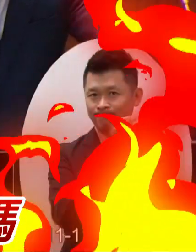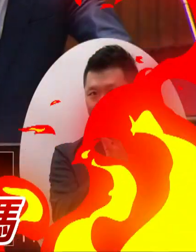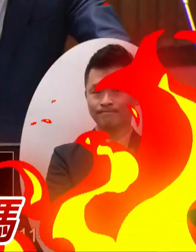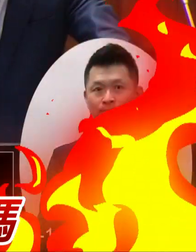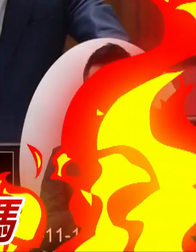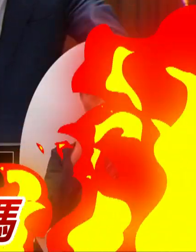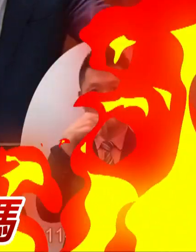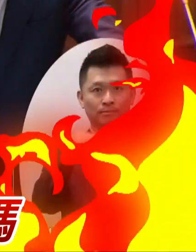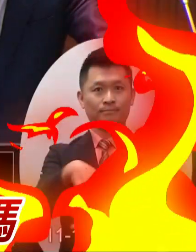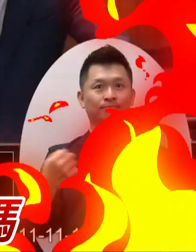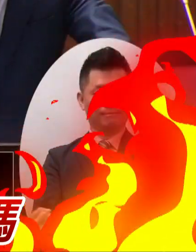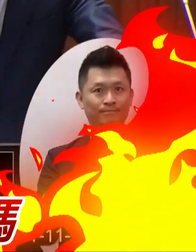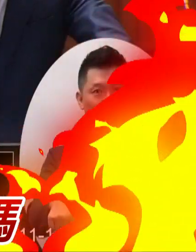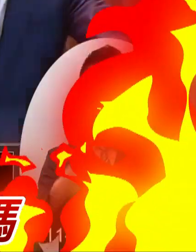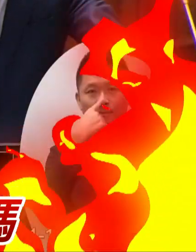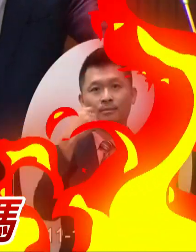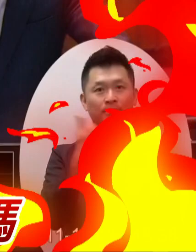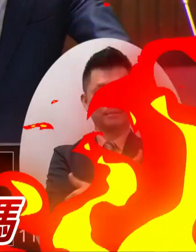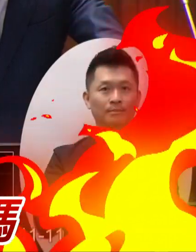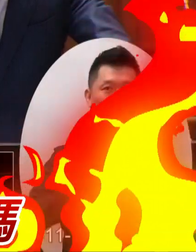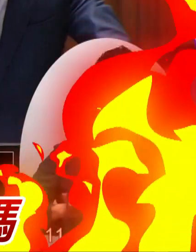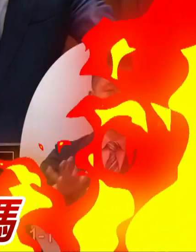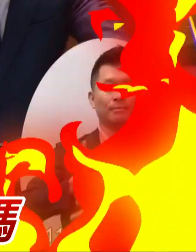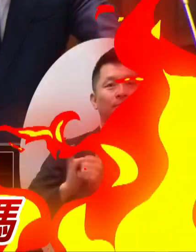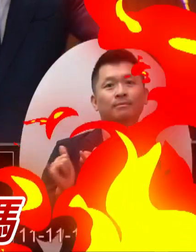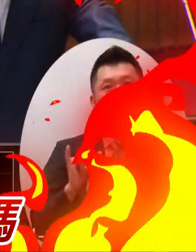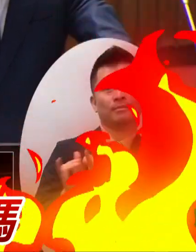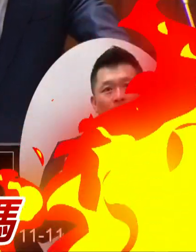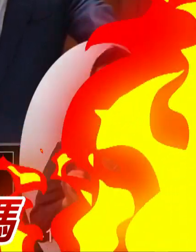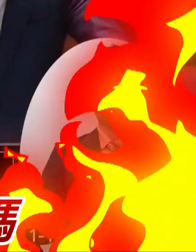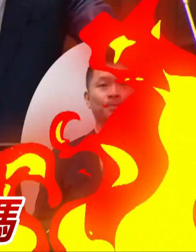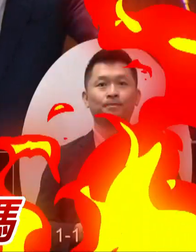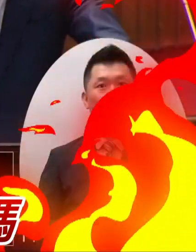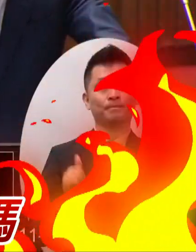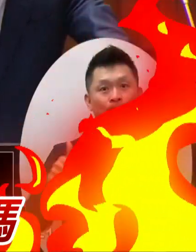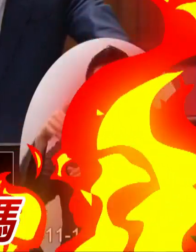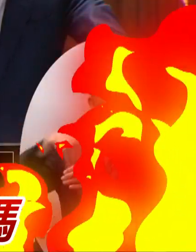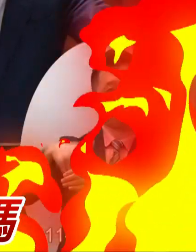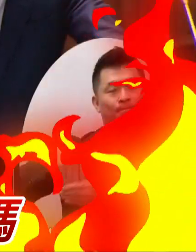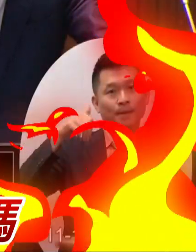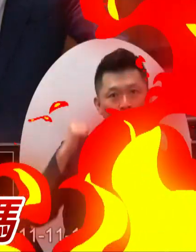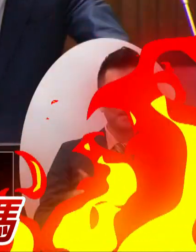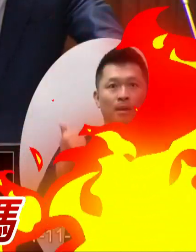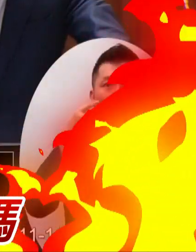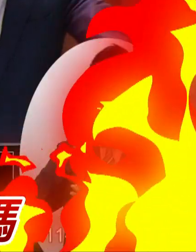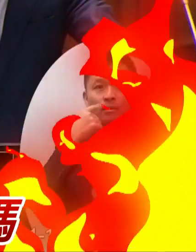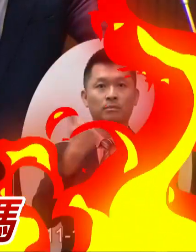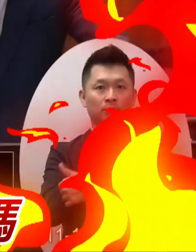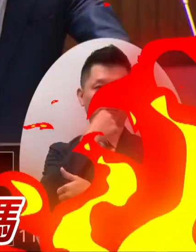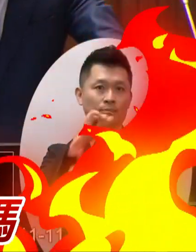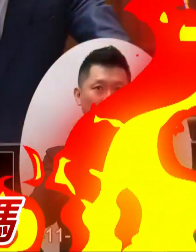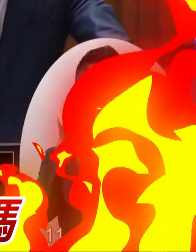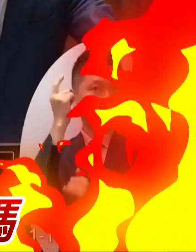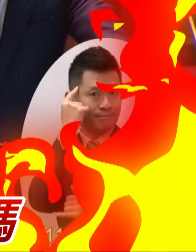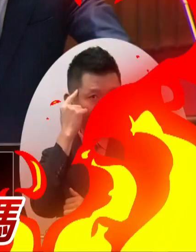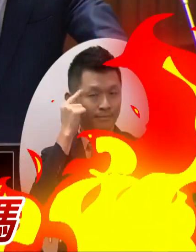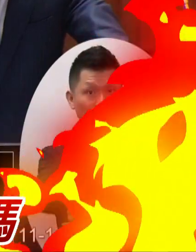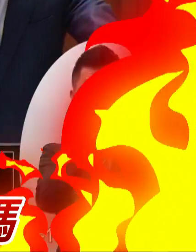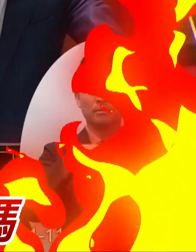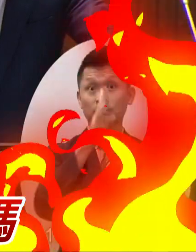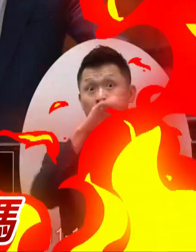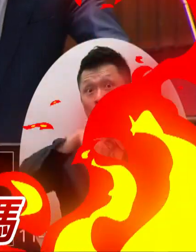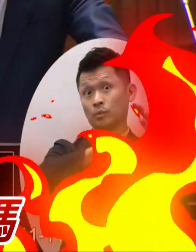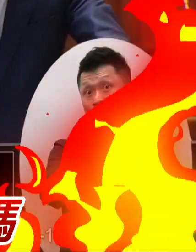我站在这里，我是代表台湾民众，我是立法选出来的立法委员，我代表是台湾民意，而你是行政院